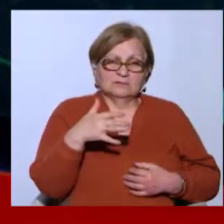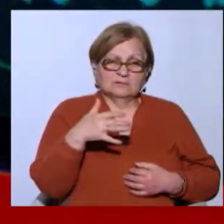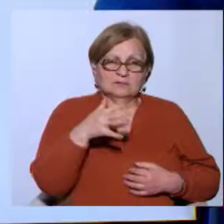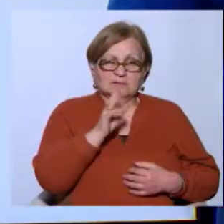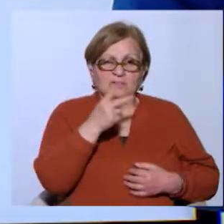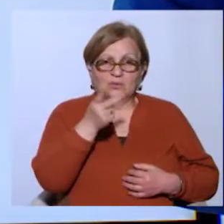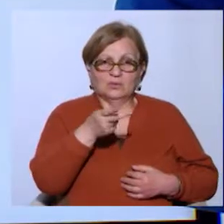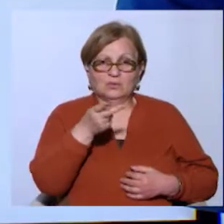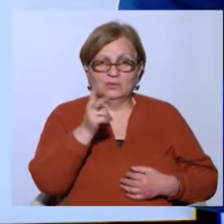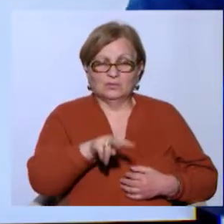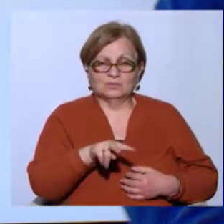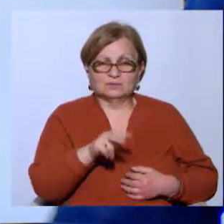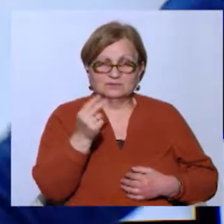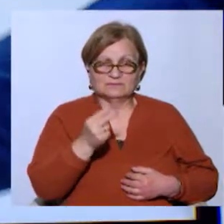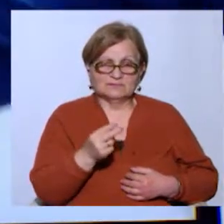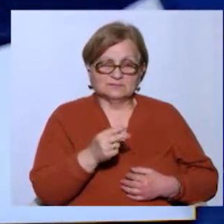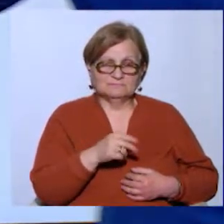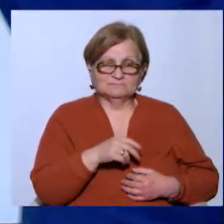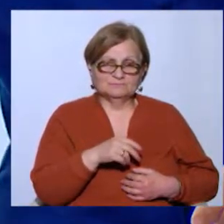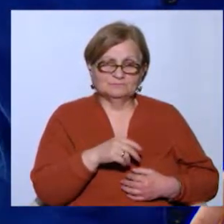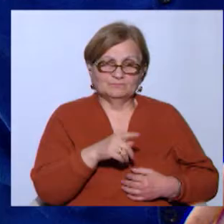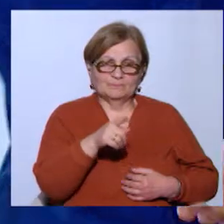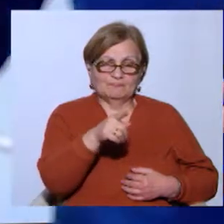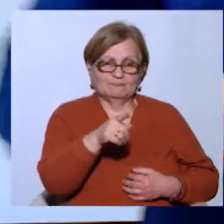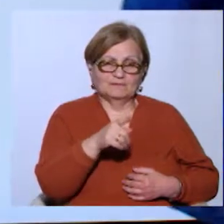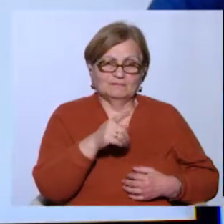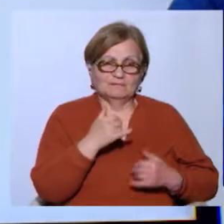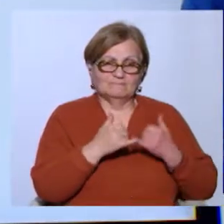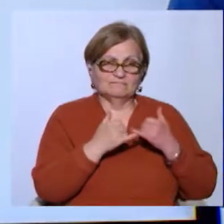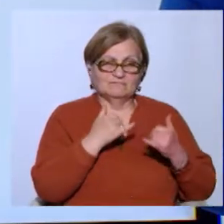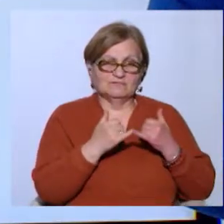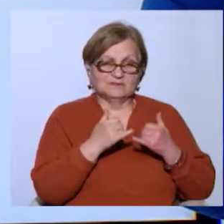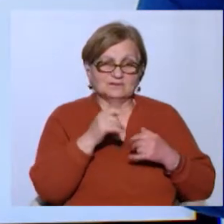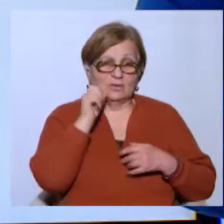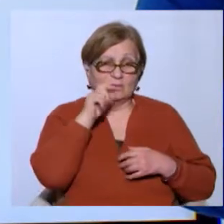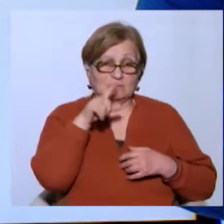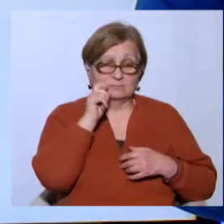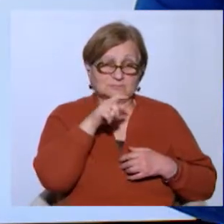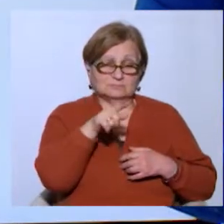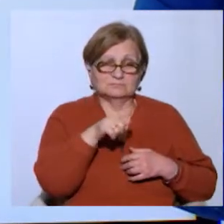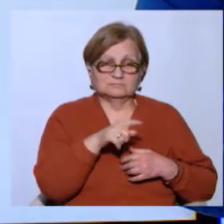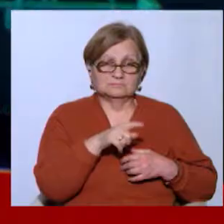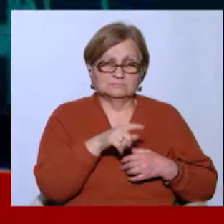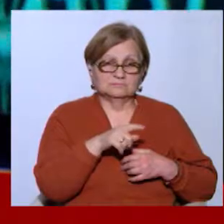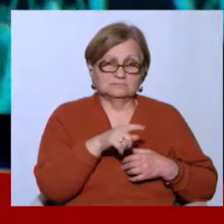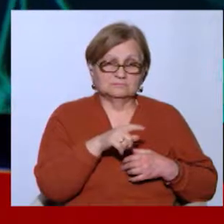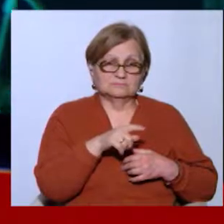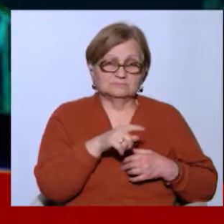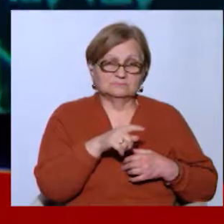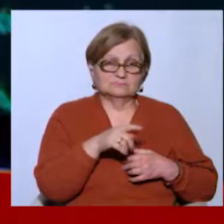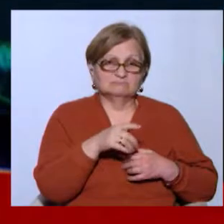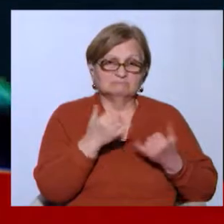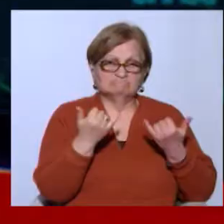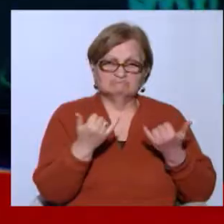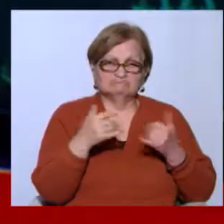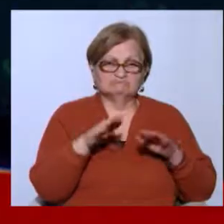50 თეთრიანი დავხატე აქ. აი ასეთი ოქროსფერი 50 თეთრიანები, ესენიც